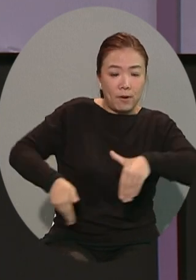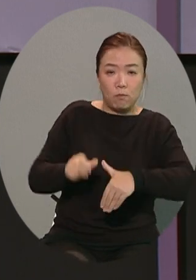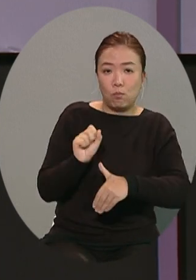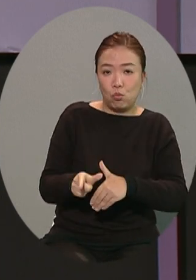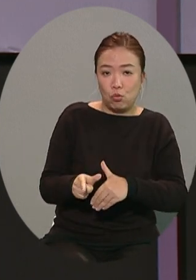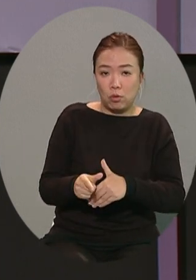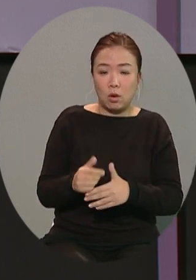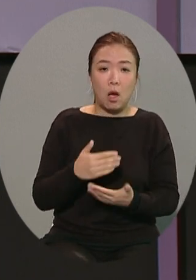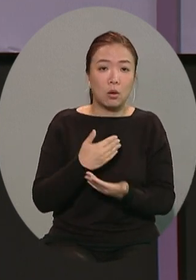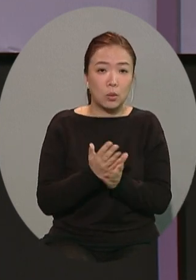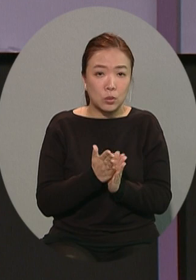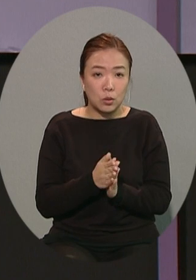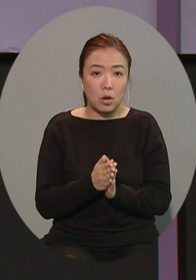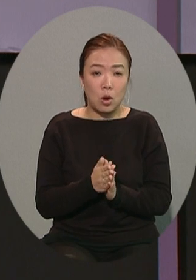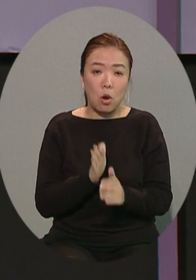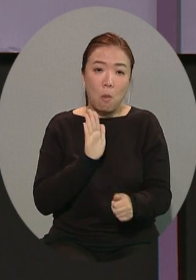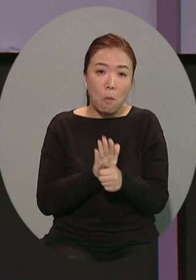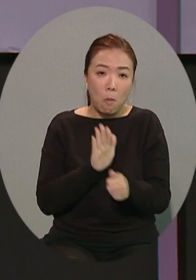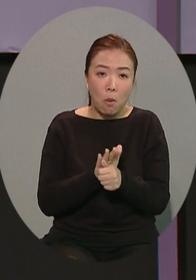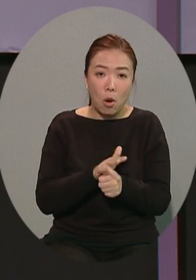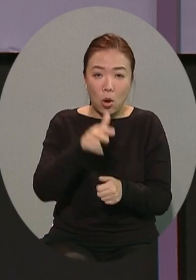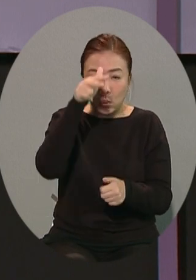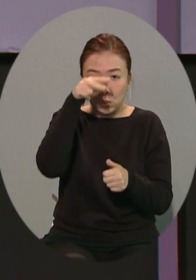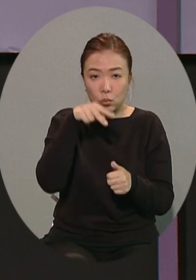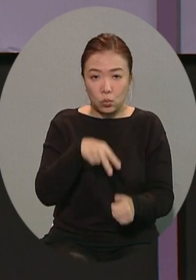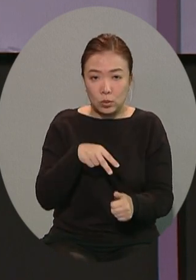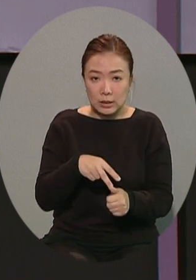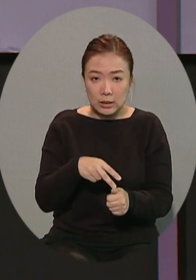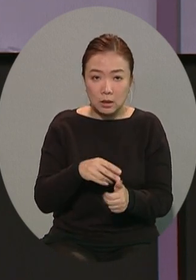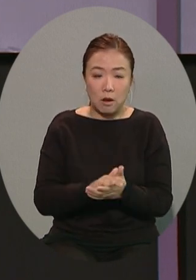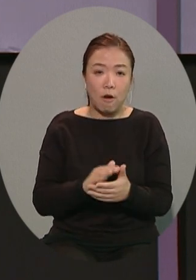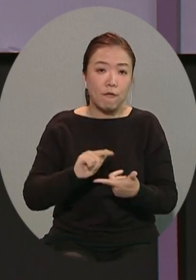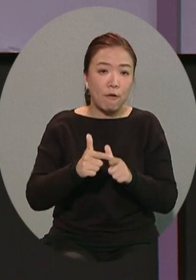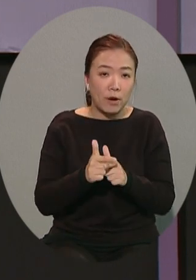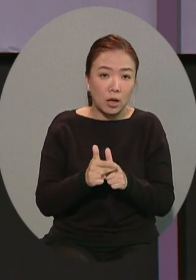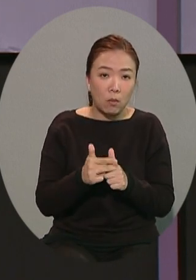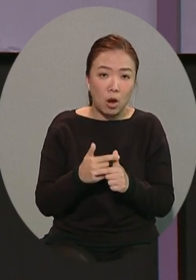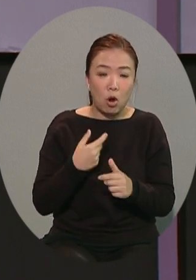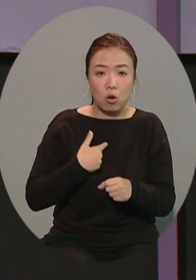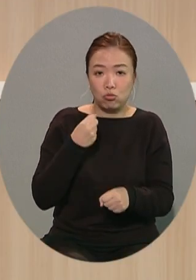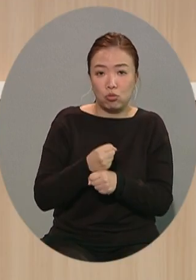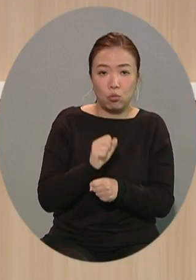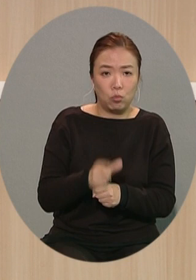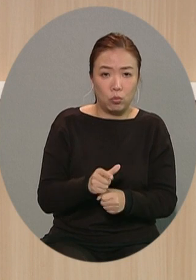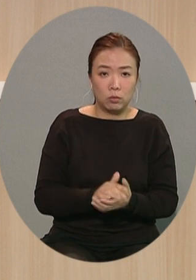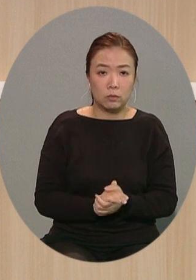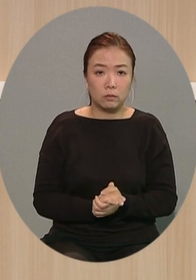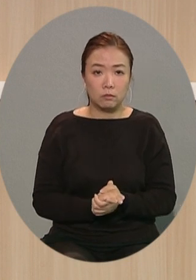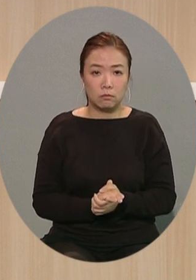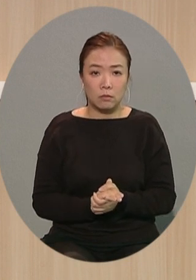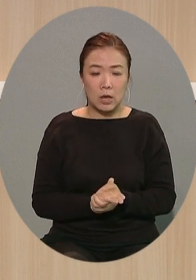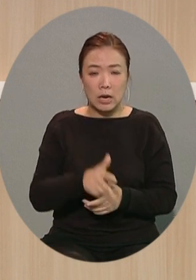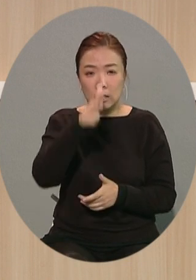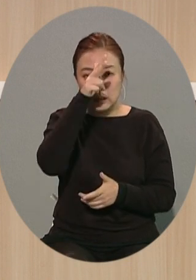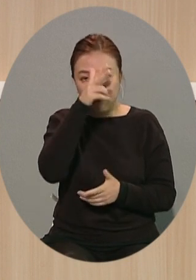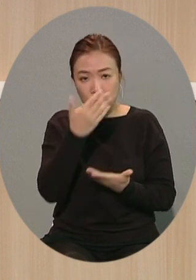以增加這個管治成本，我們都會去做。 政府或者地區層面有